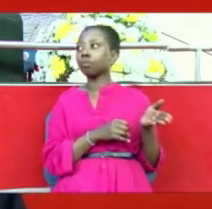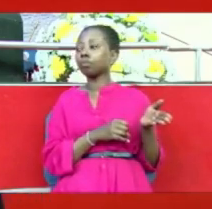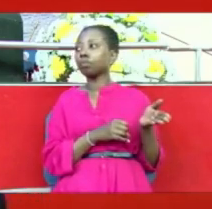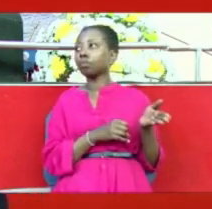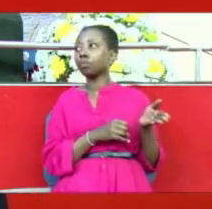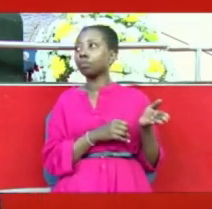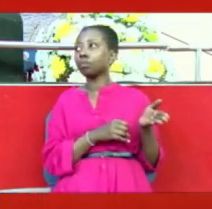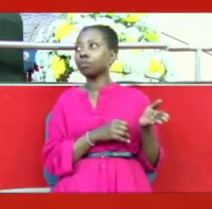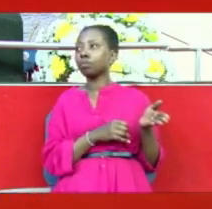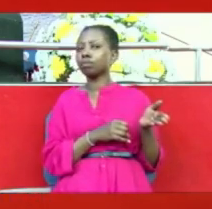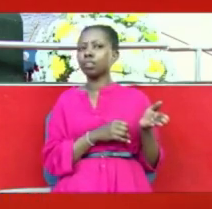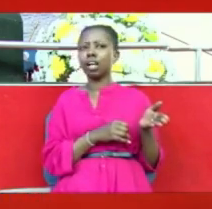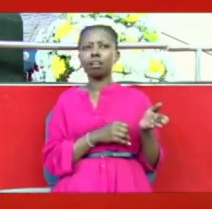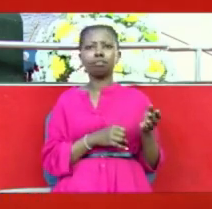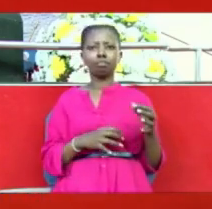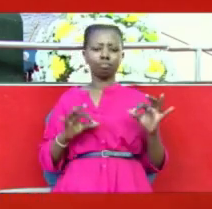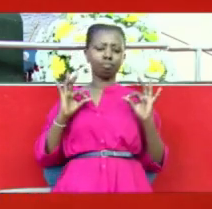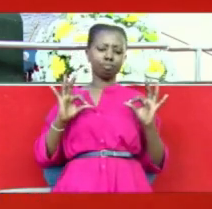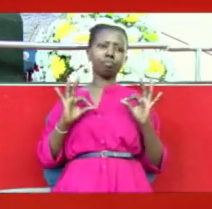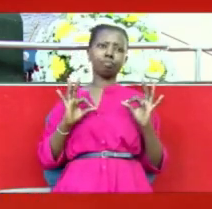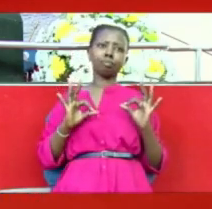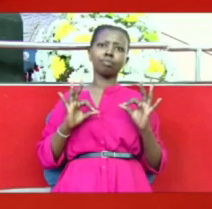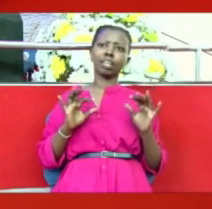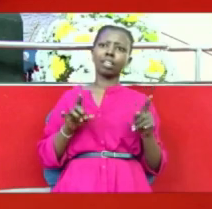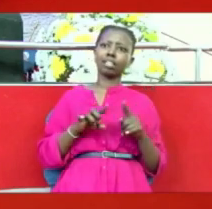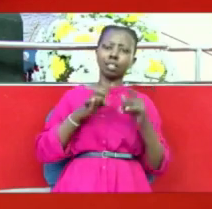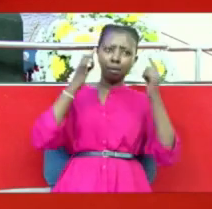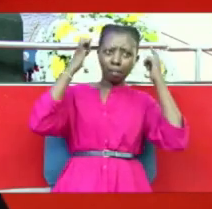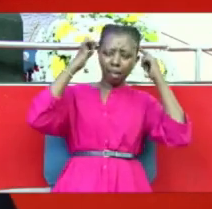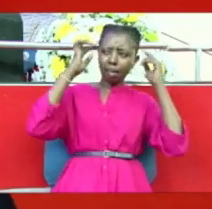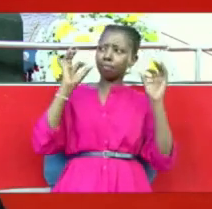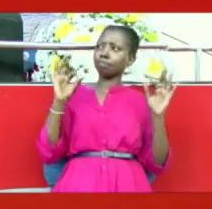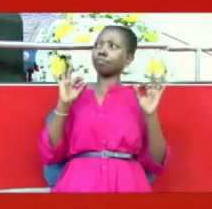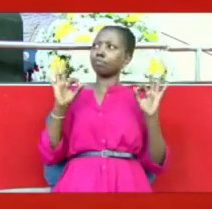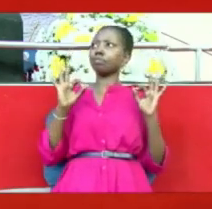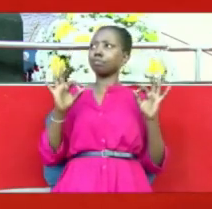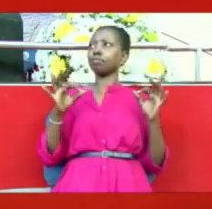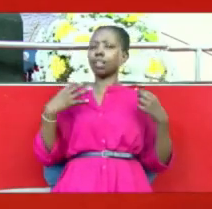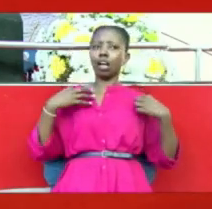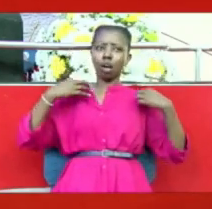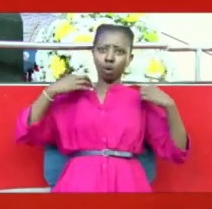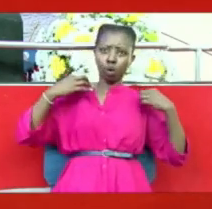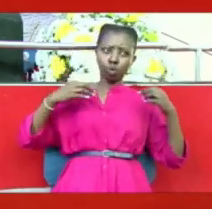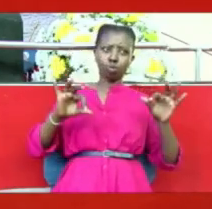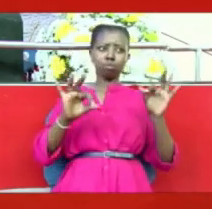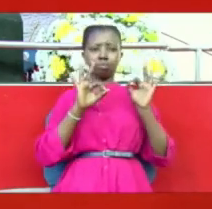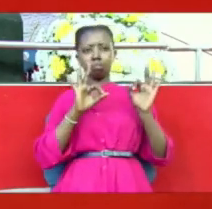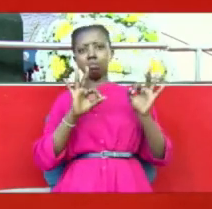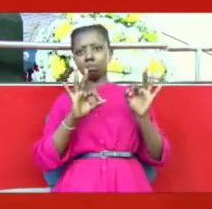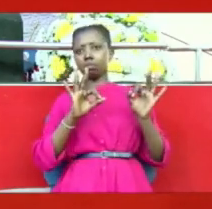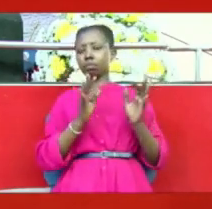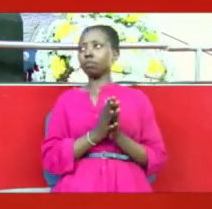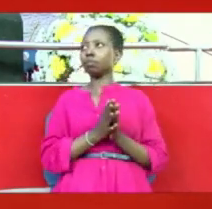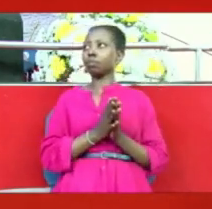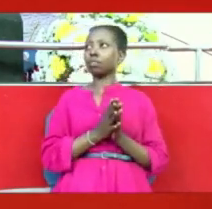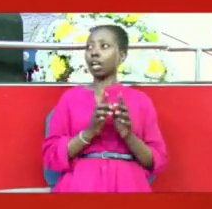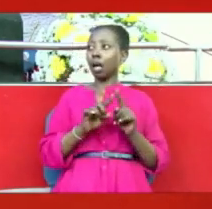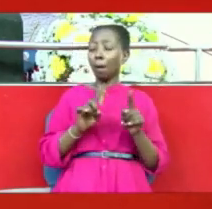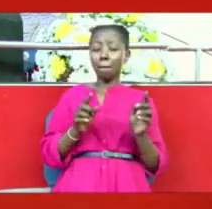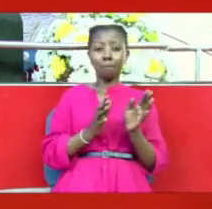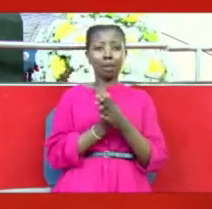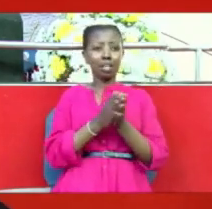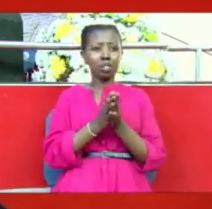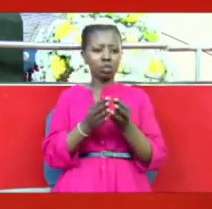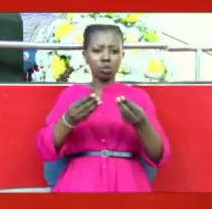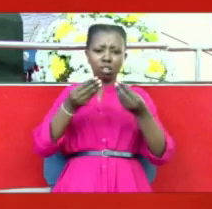Na alikuwa smart. Hata nywele ni smart. Amevaa nguo smart. Lakini story alinipatia